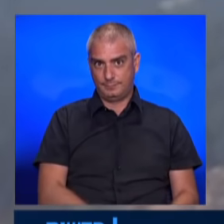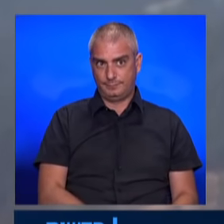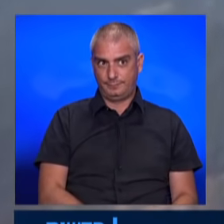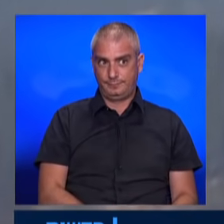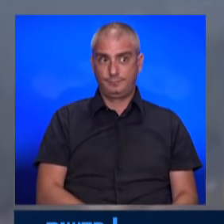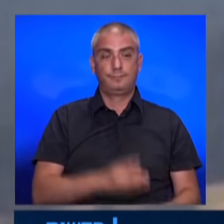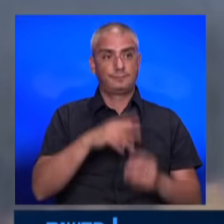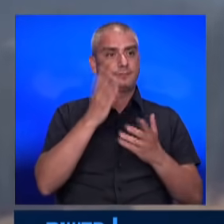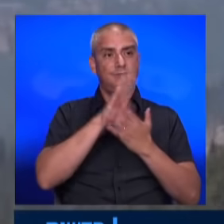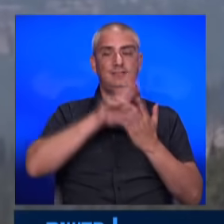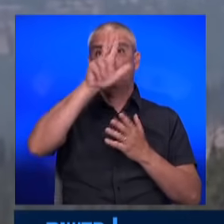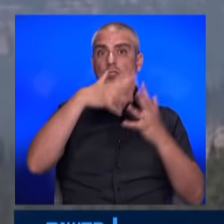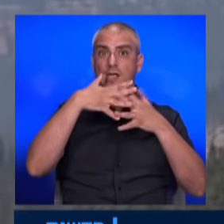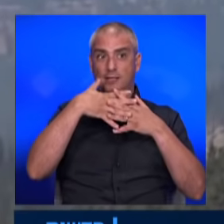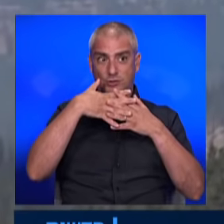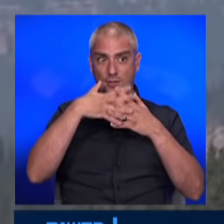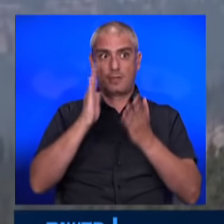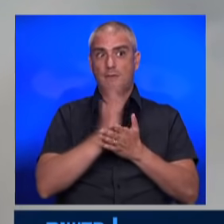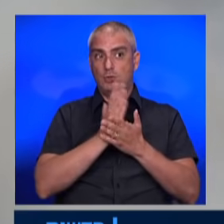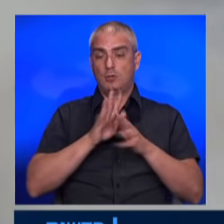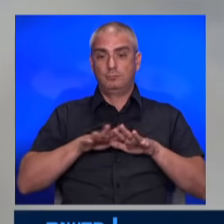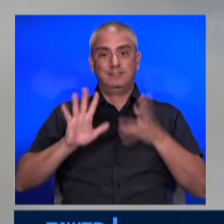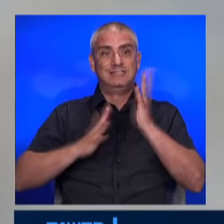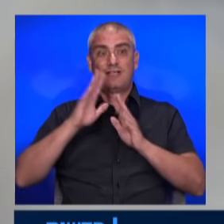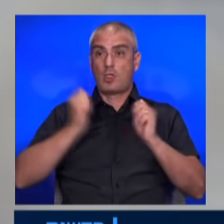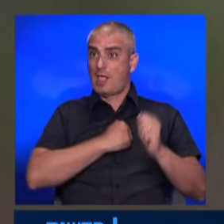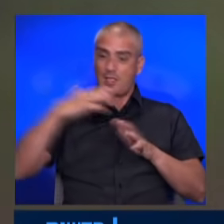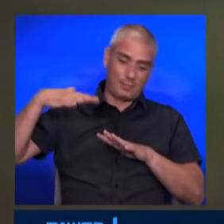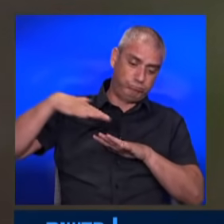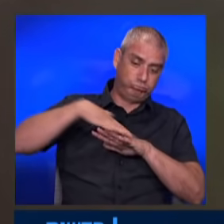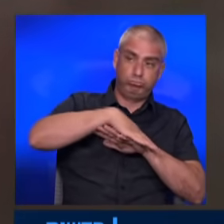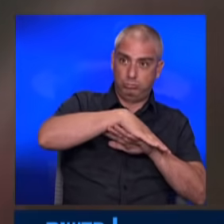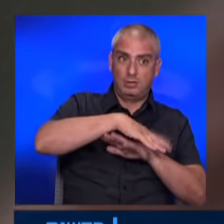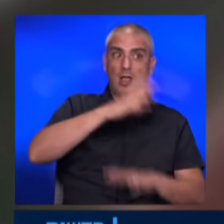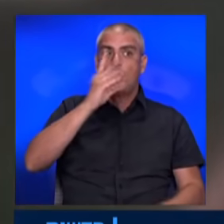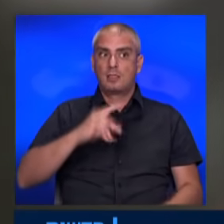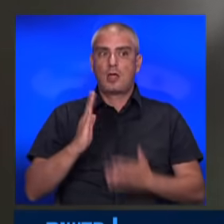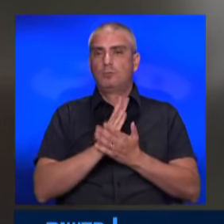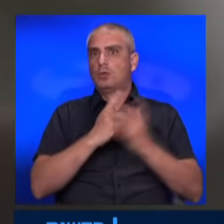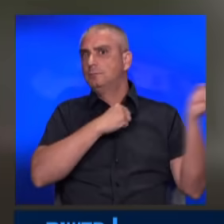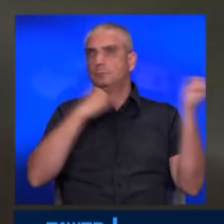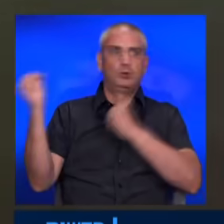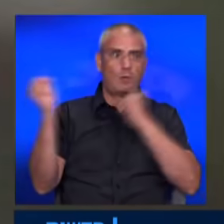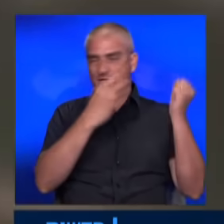ובעוד בחלקה הצפוני של ארצות הברית מתכוננים להתפשטות מהשריפות בקנדה, בדרום מתכוננים לסופה.